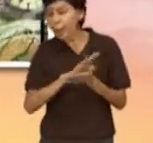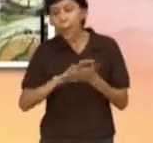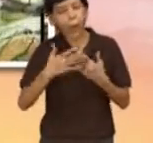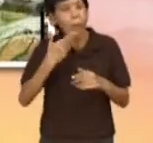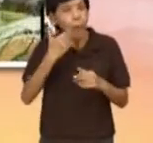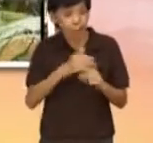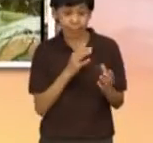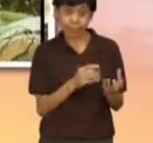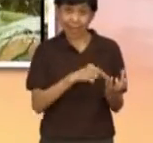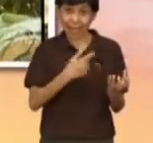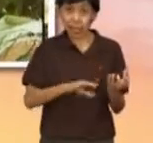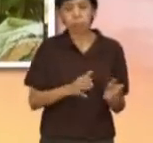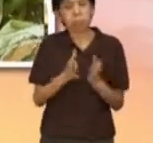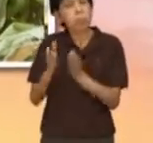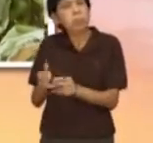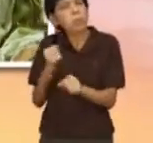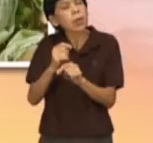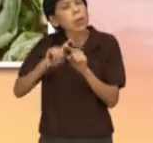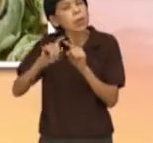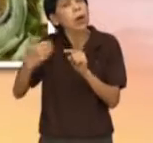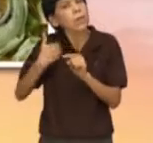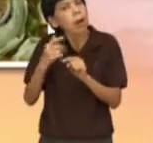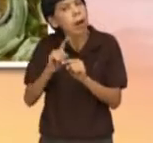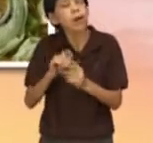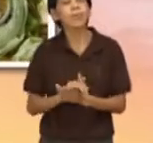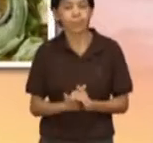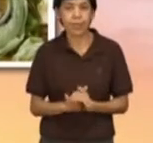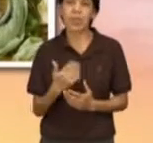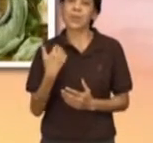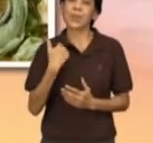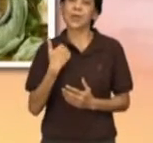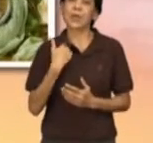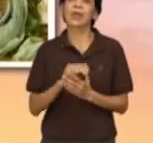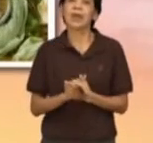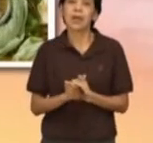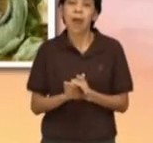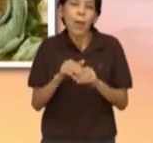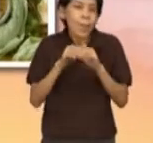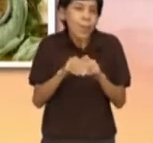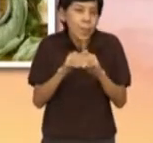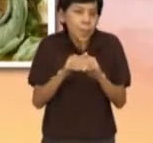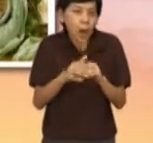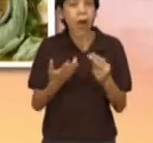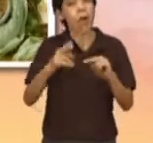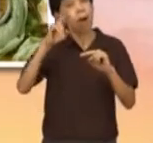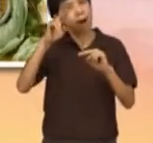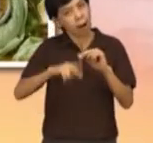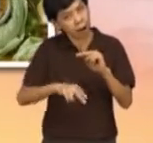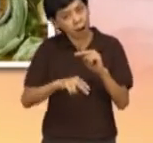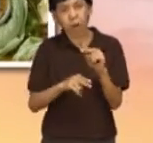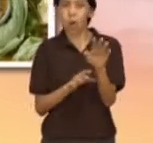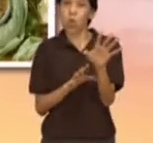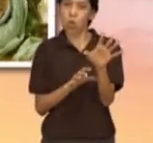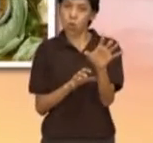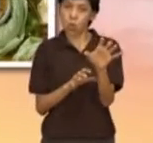คะและในส่วนของเครื่องปรุงอื่นๆล่ะคะมีอะไรบ้างเอ่ย ก็จะมีกะทิมีไข่นะคะมีกุ้ง